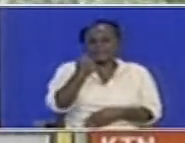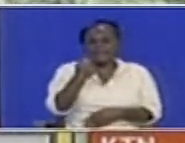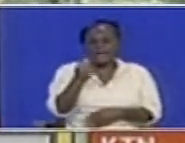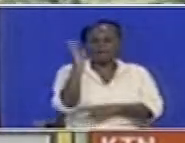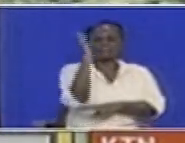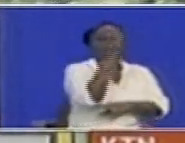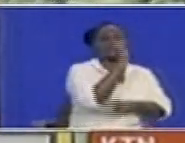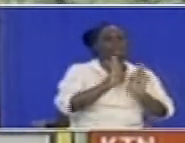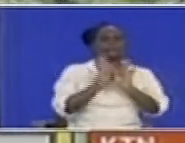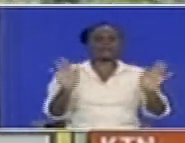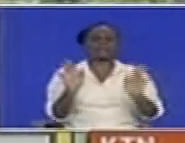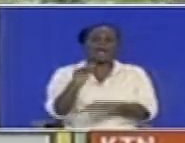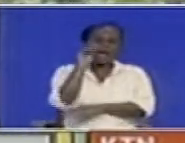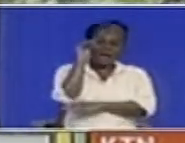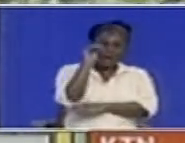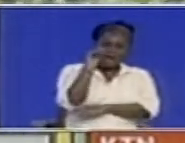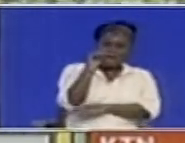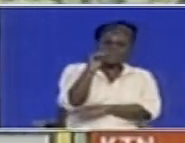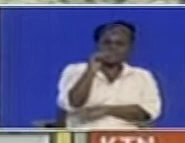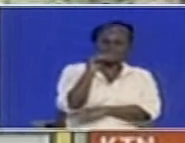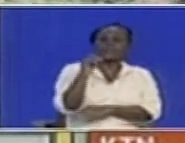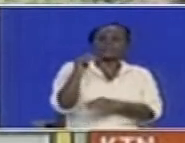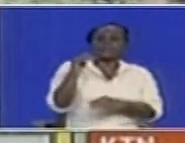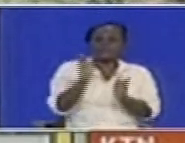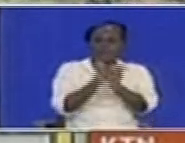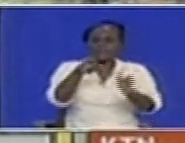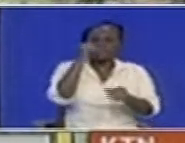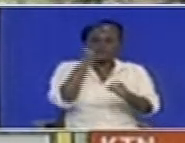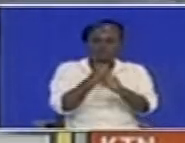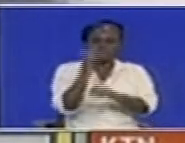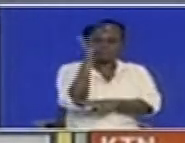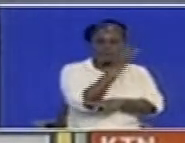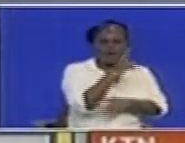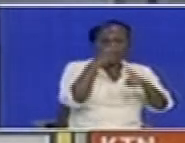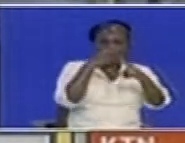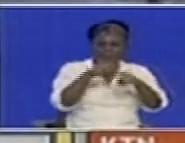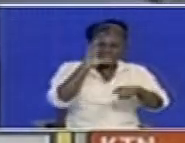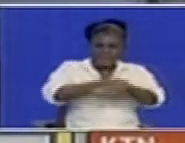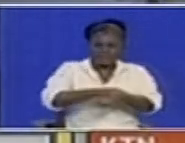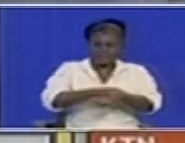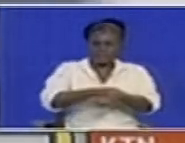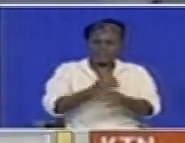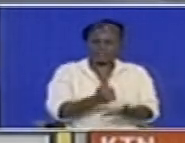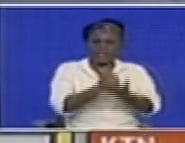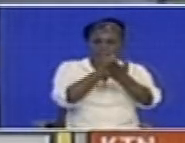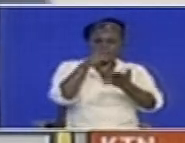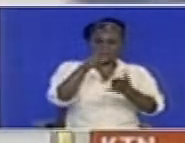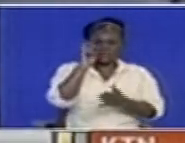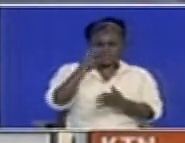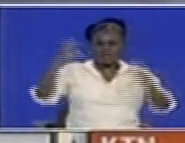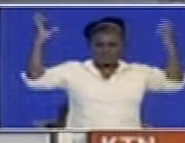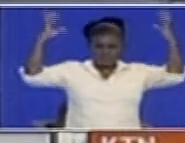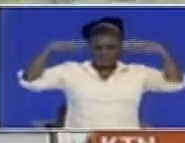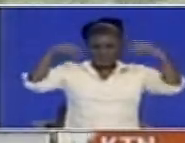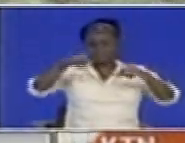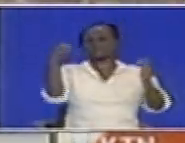miti. Lakini tumeomba kwa wananchi wetu hawachapanya ukulima sasa. Lakini waliposaidika wakati ule, tunaona wakati huu ikinyesha inaweza